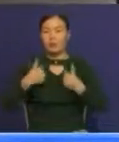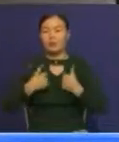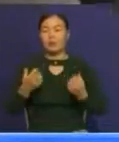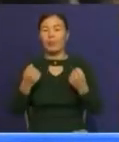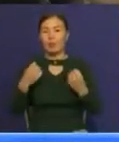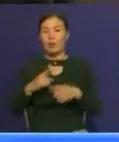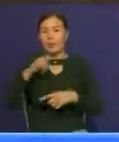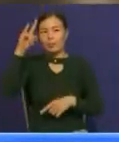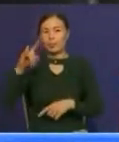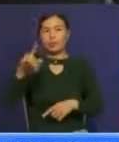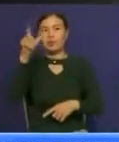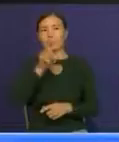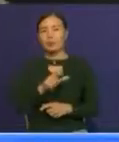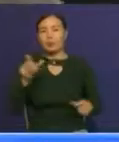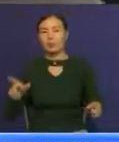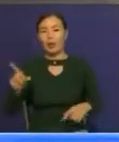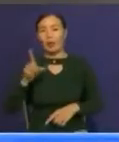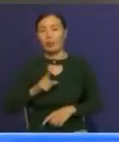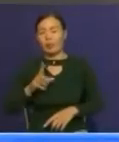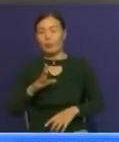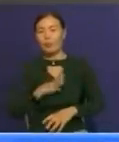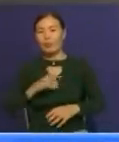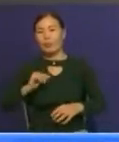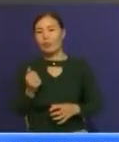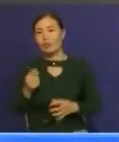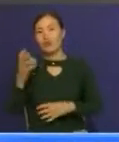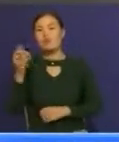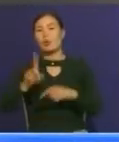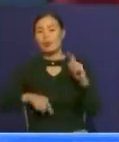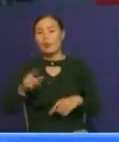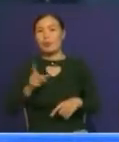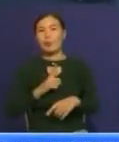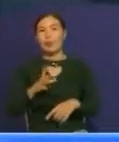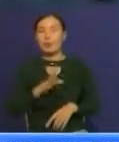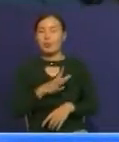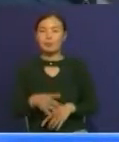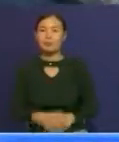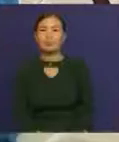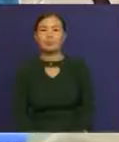спортшыларды әуежайдан жанкүйерлері, әріптестері мен достары және туыстары күтіп алды.